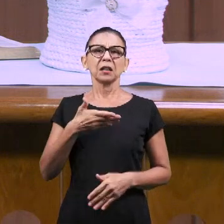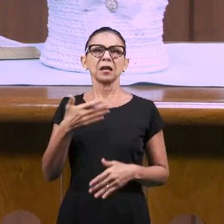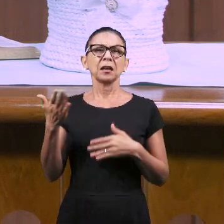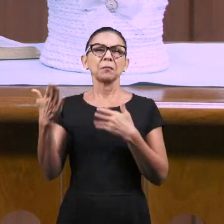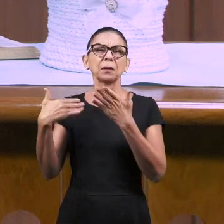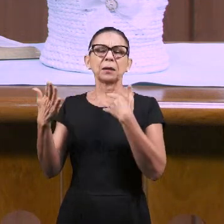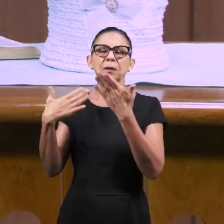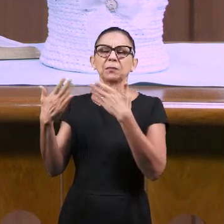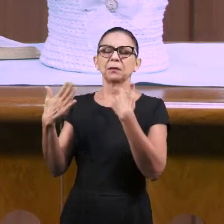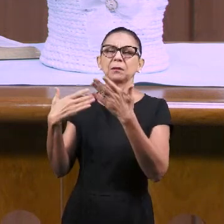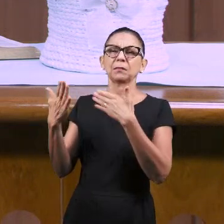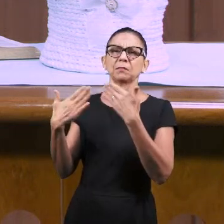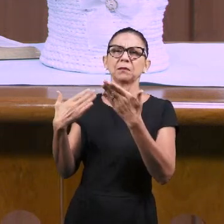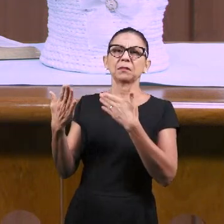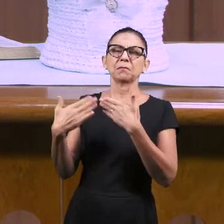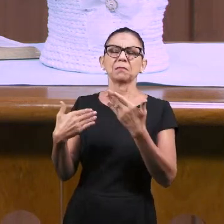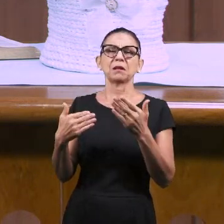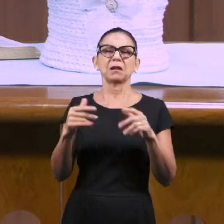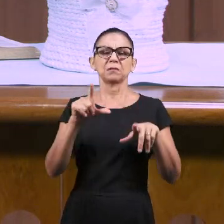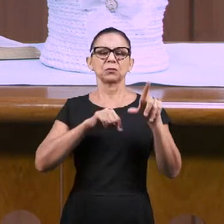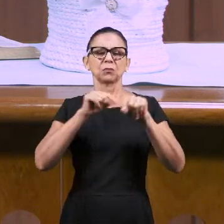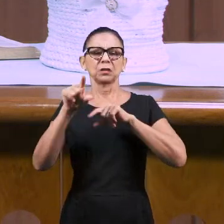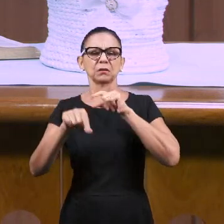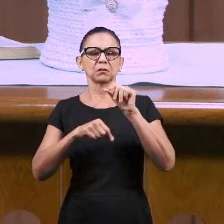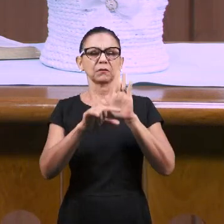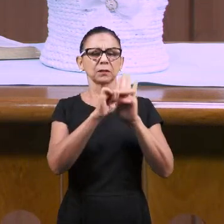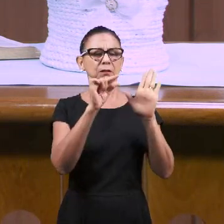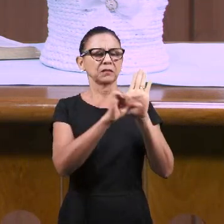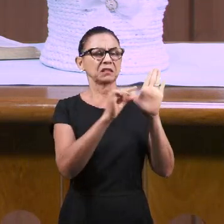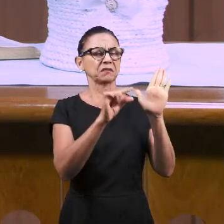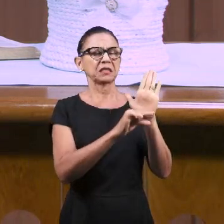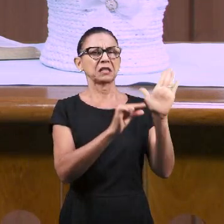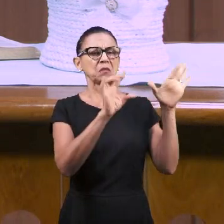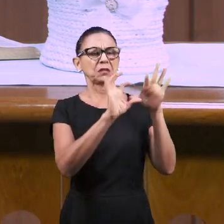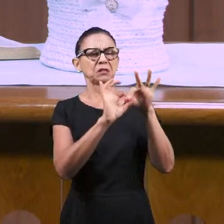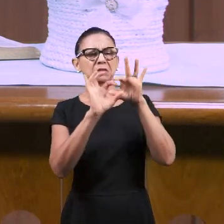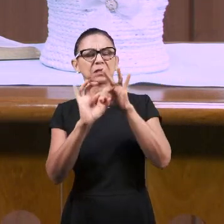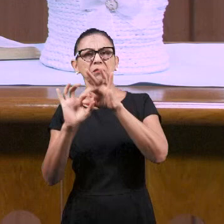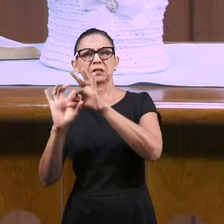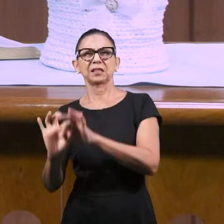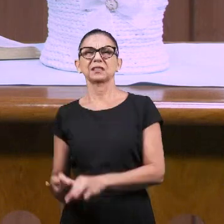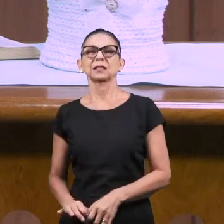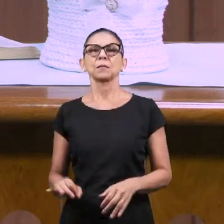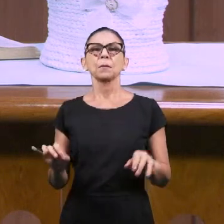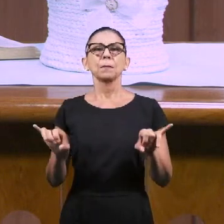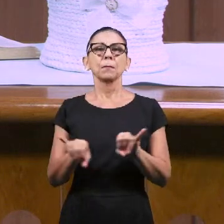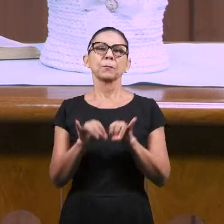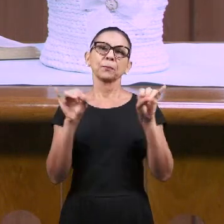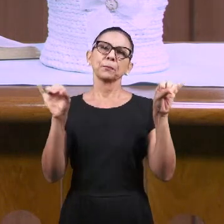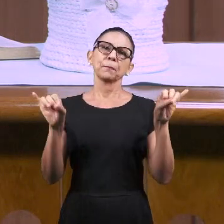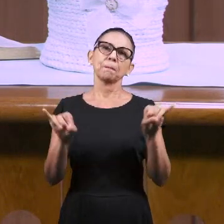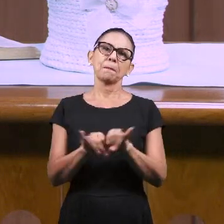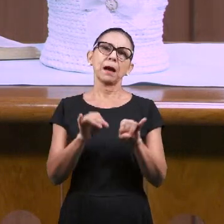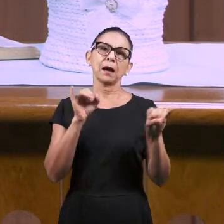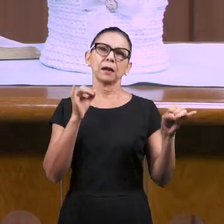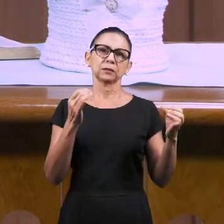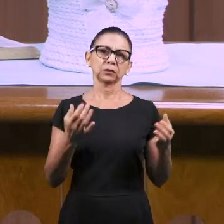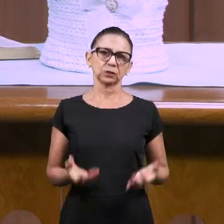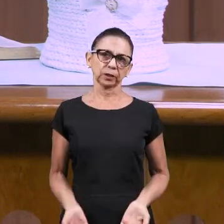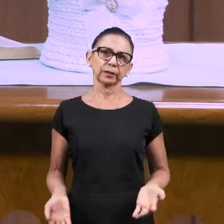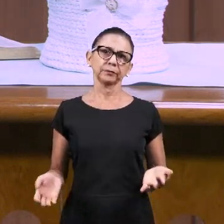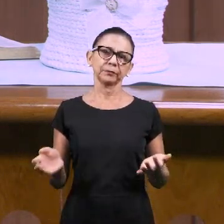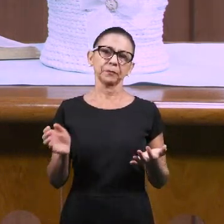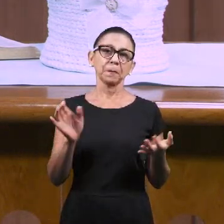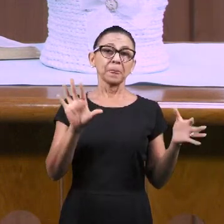n'est pas un fruit de la conversation humaine, un texte, parce que ce texte combine avec